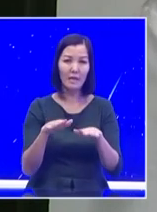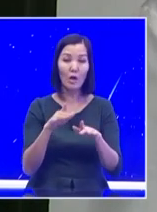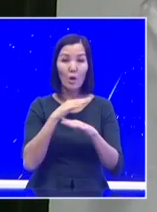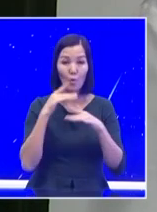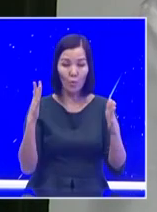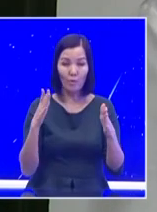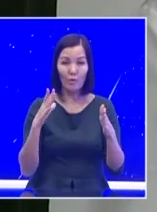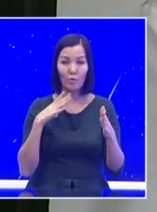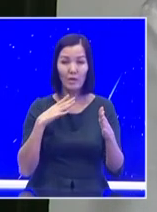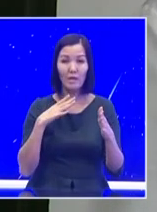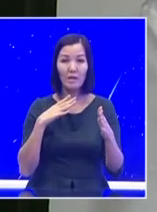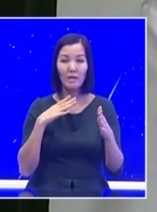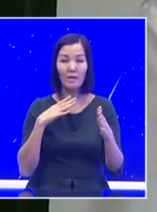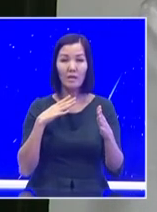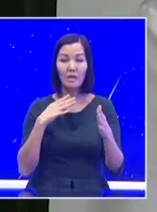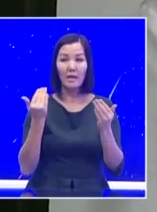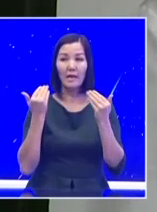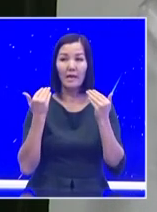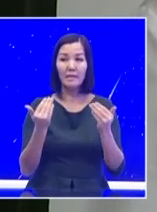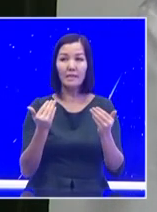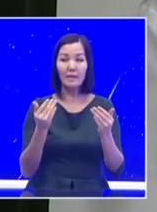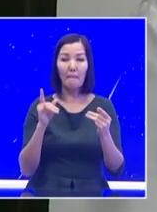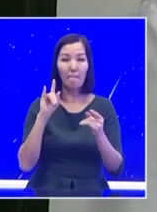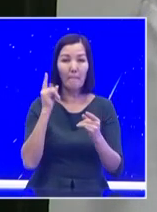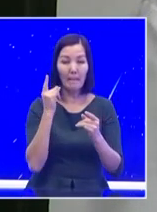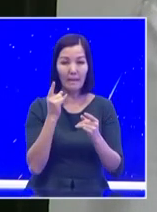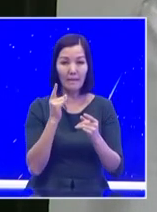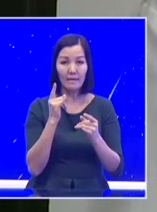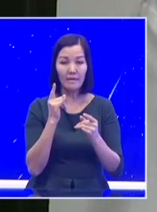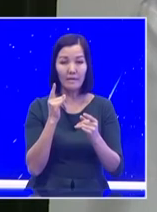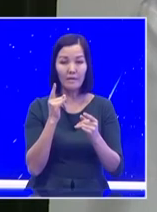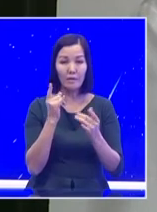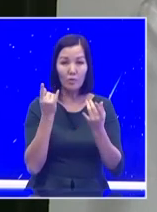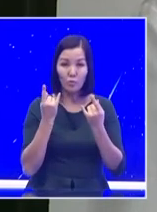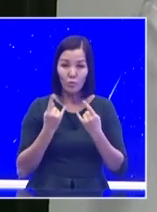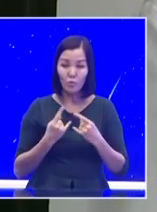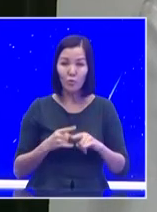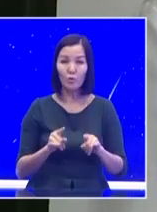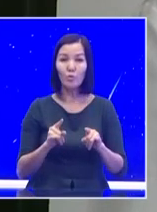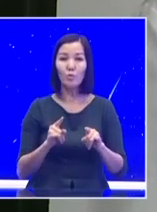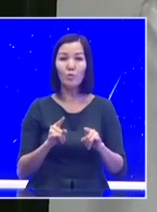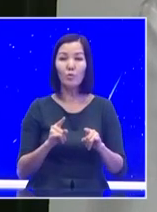көбеюде. Оған экстракорпоралдық баланы дүниеге келтіру